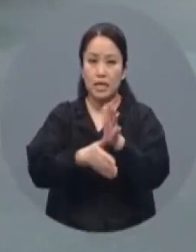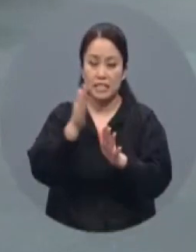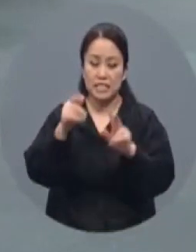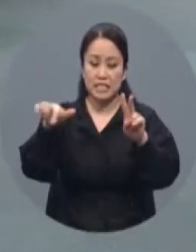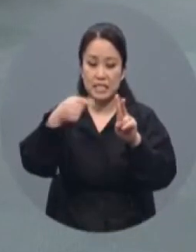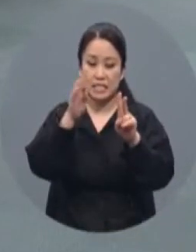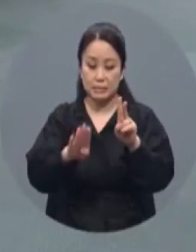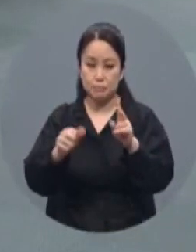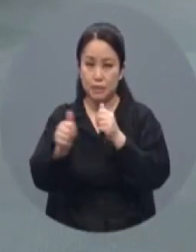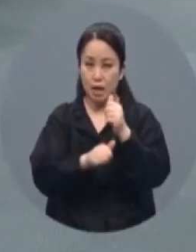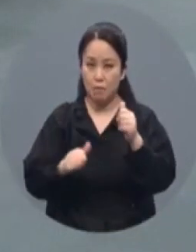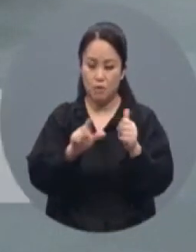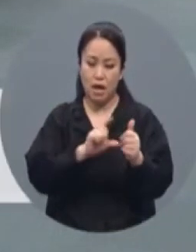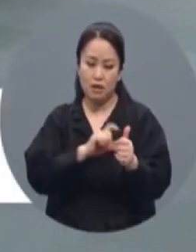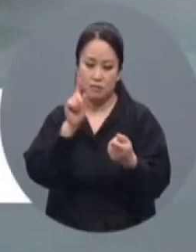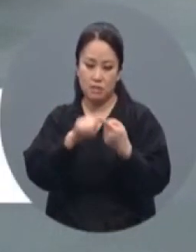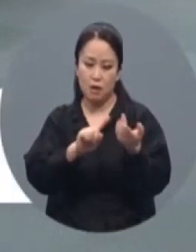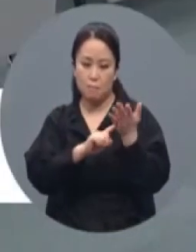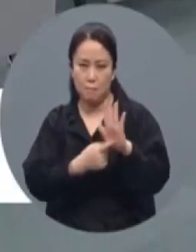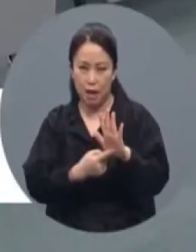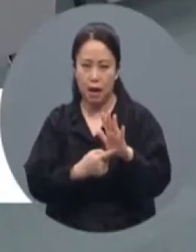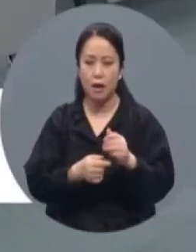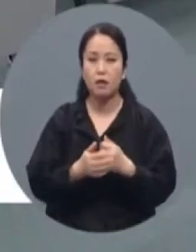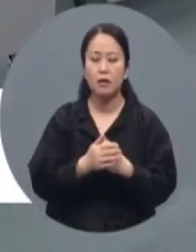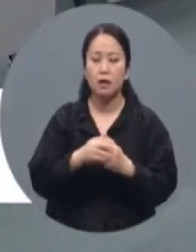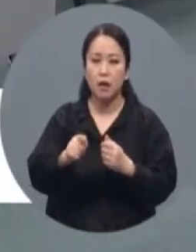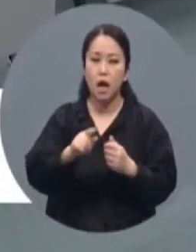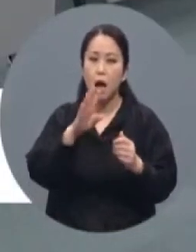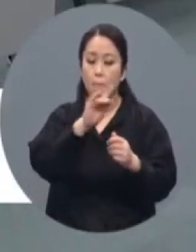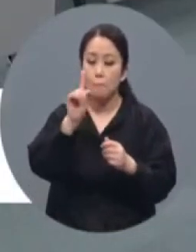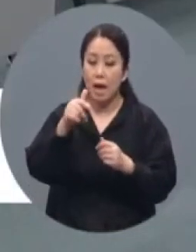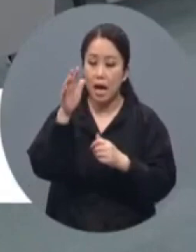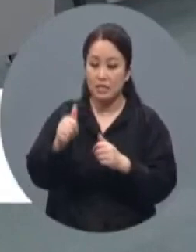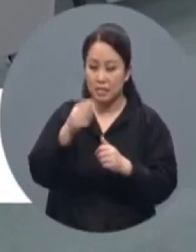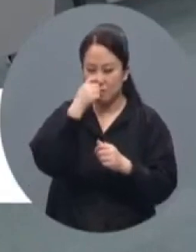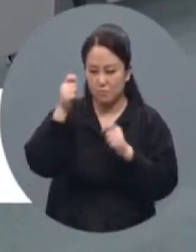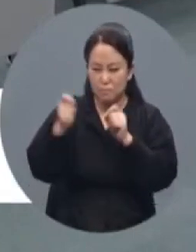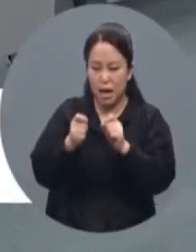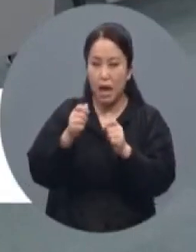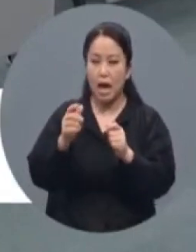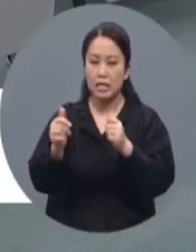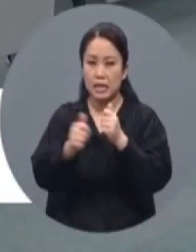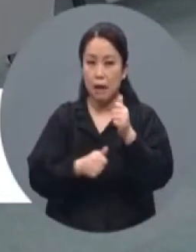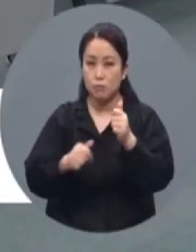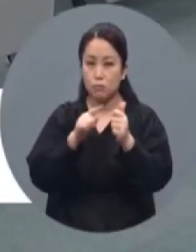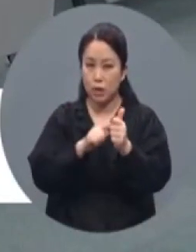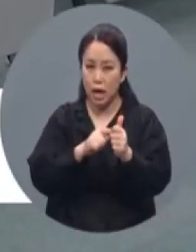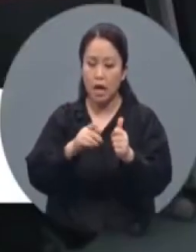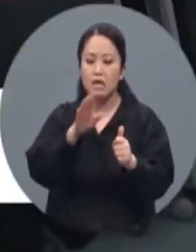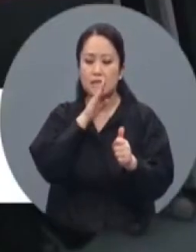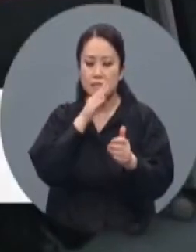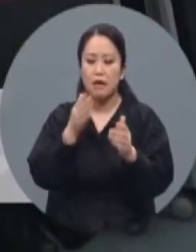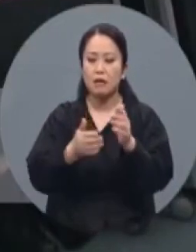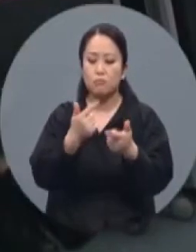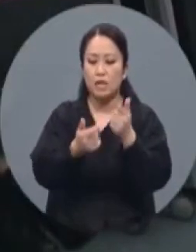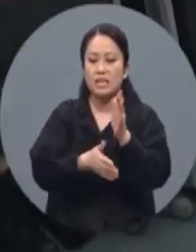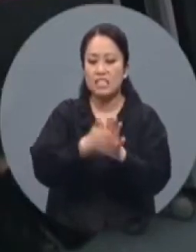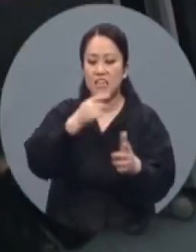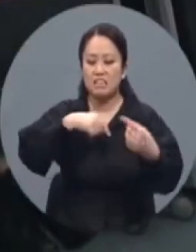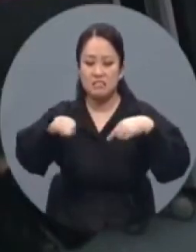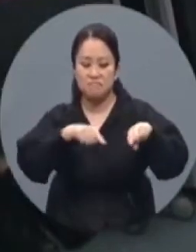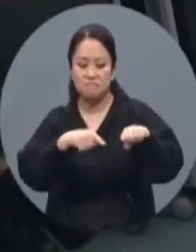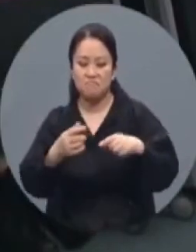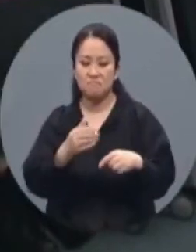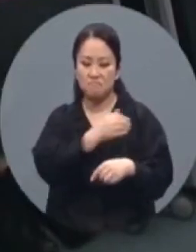2급 간부의 실명도 거론됐습니다. 박 시장 측근인 이 간부가 시정에 실세 노릇을 하고 있다는